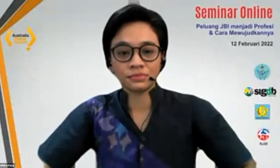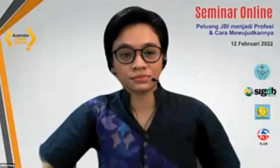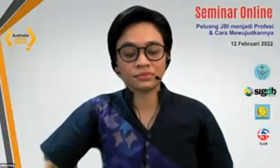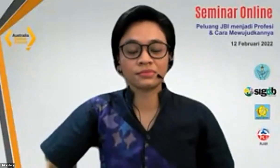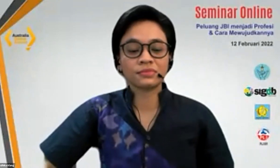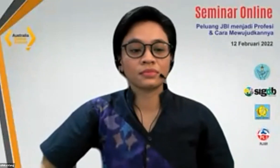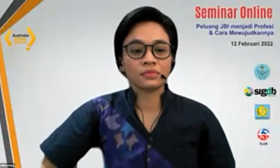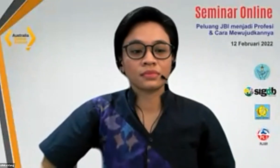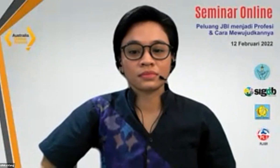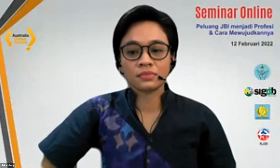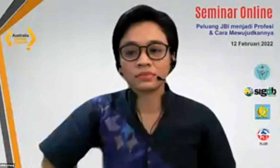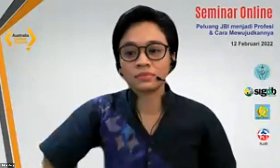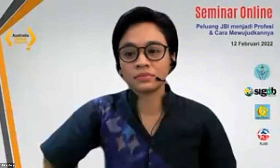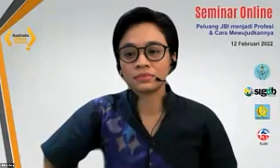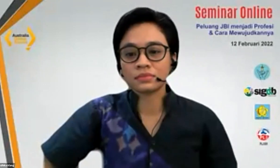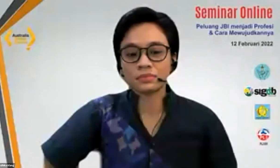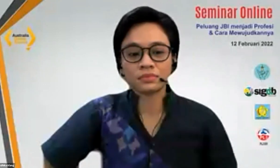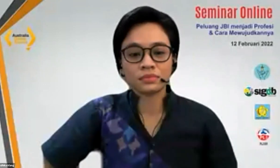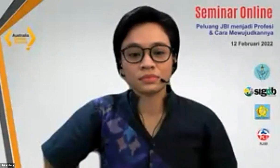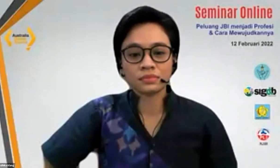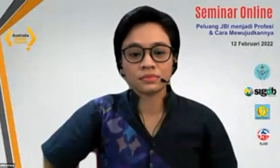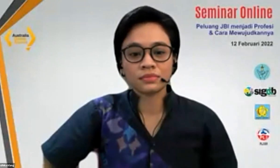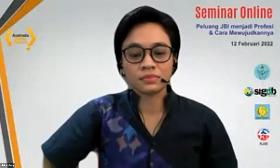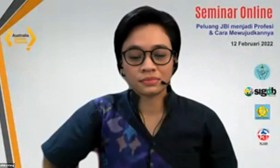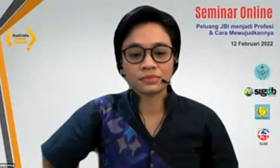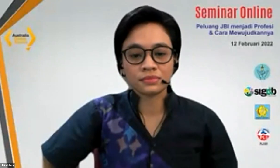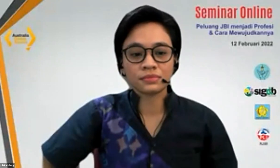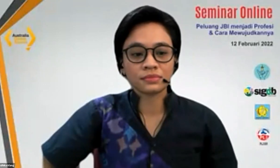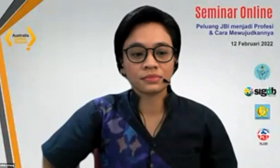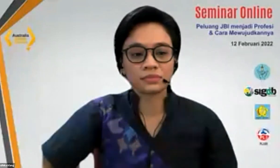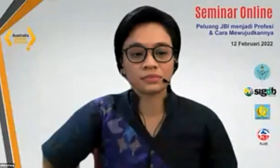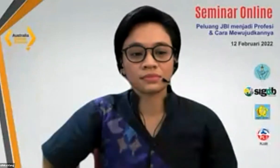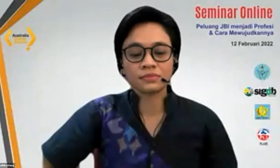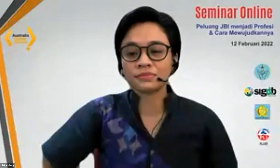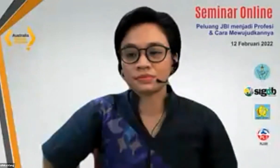mengeluarkan sertifikasi untuk debit tersebut mengenai